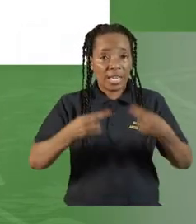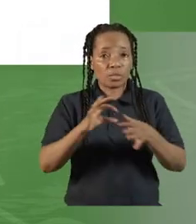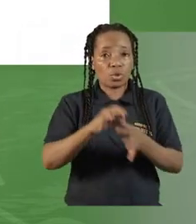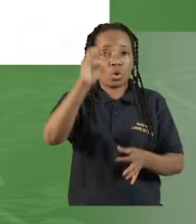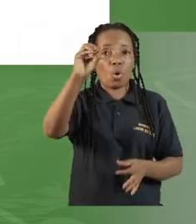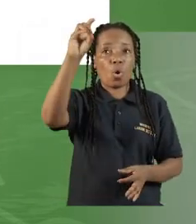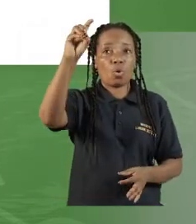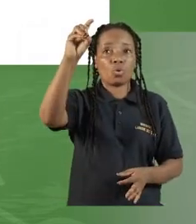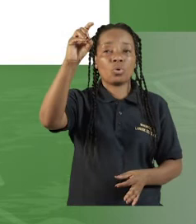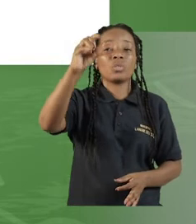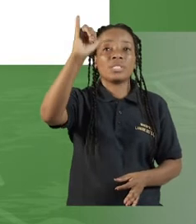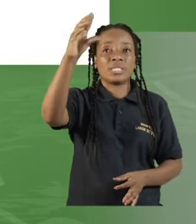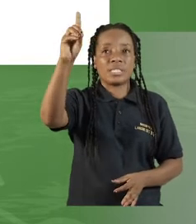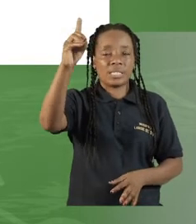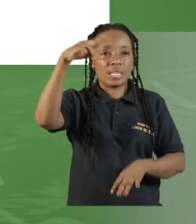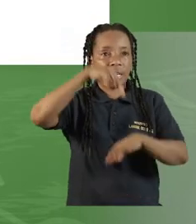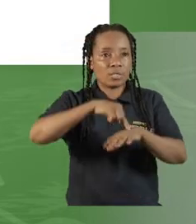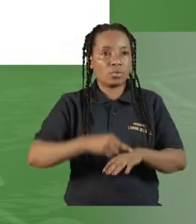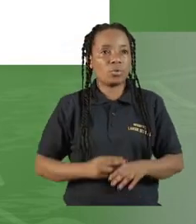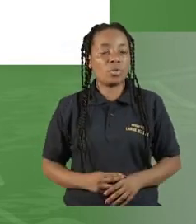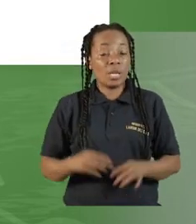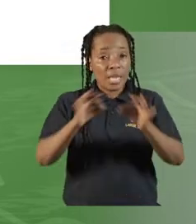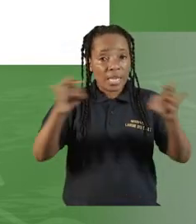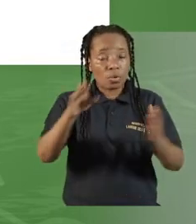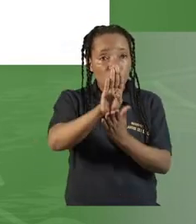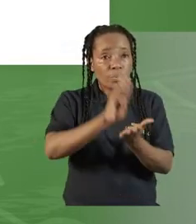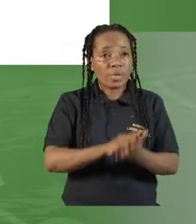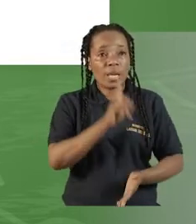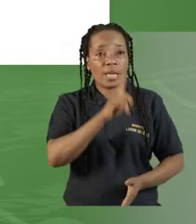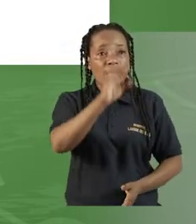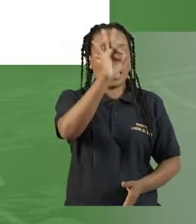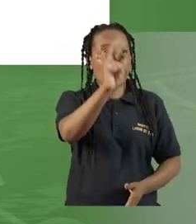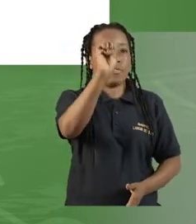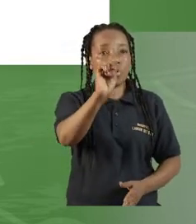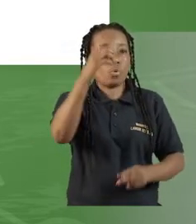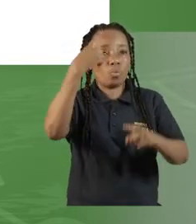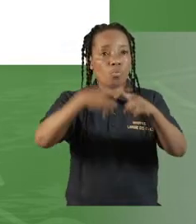temps Fe plus O2 donne